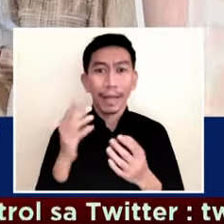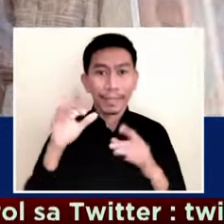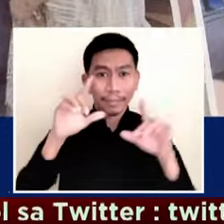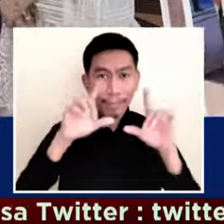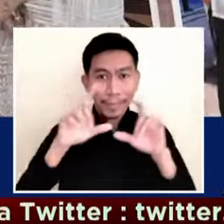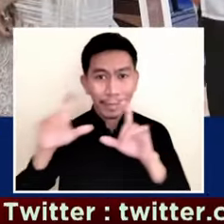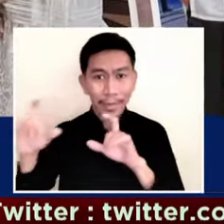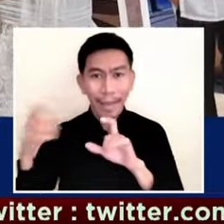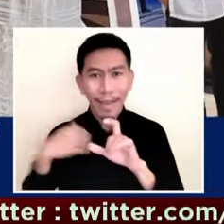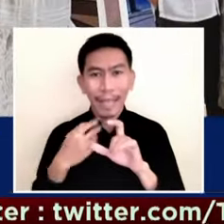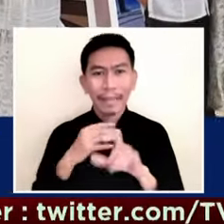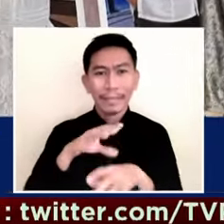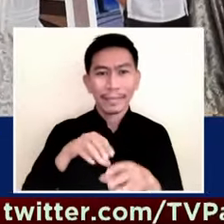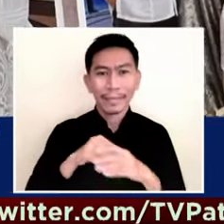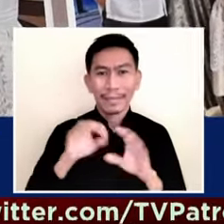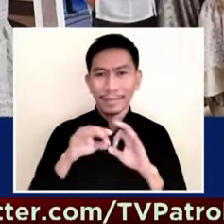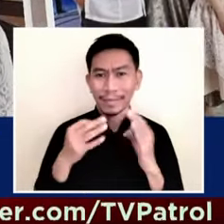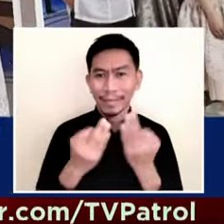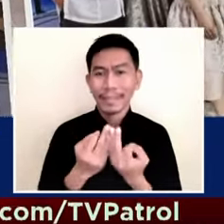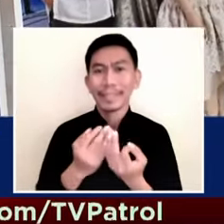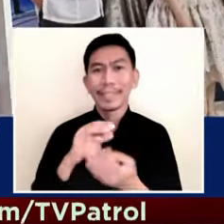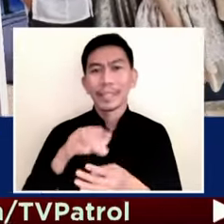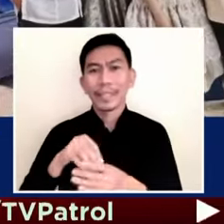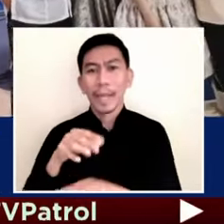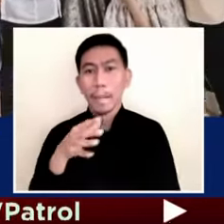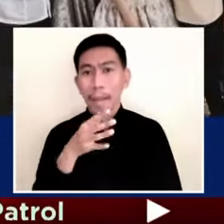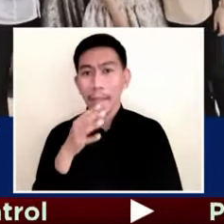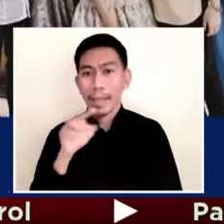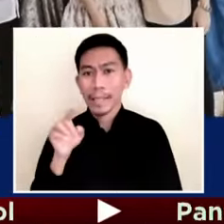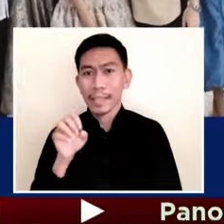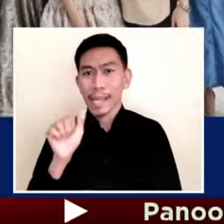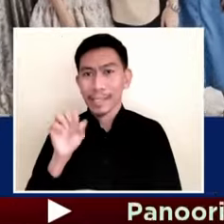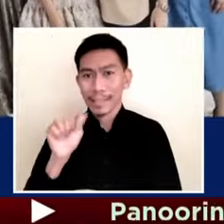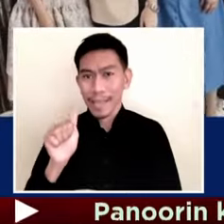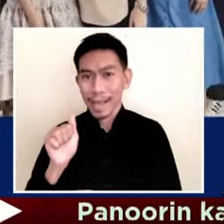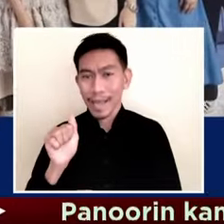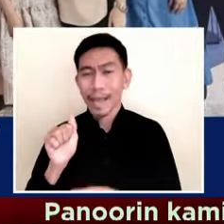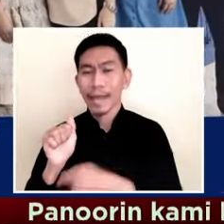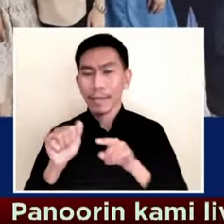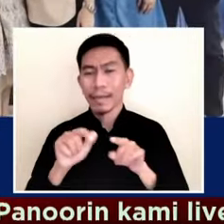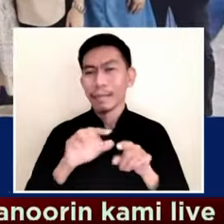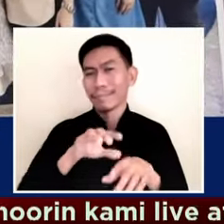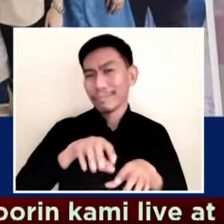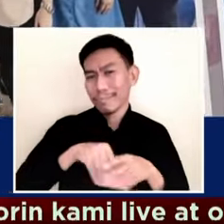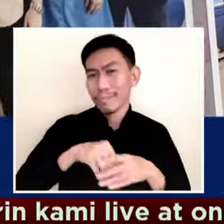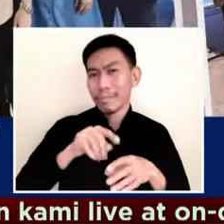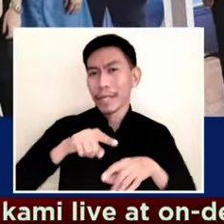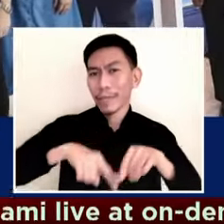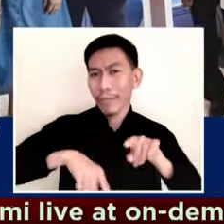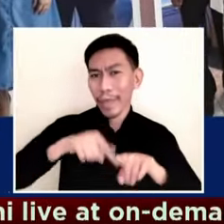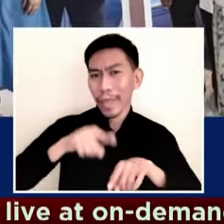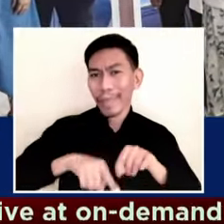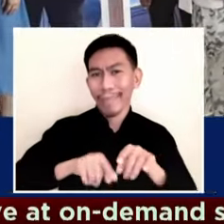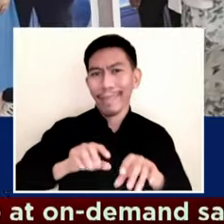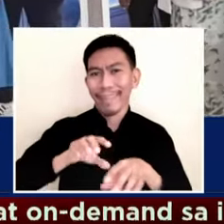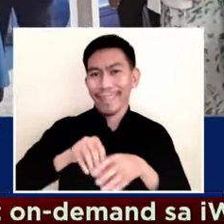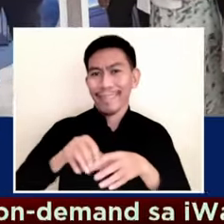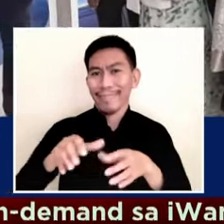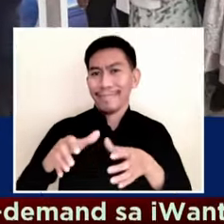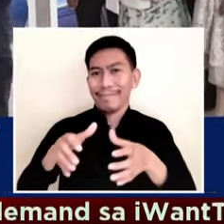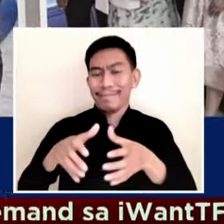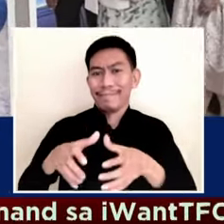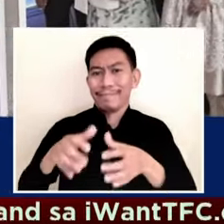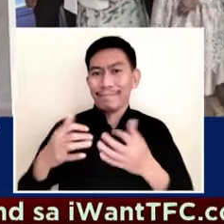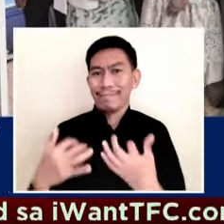pamilya, kabilang ang nanay ni Karel na si Shasha Padilla, at ilan pang malalapit na kaibigan ang vow renewal ceremony sa Church of